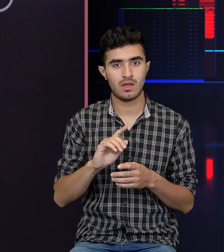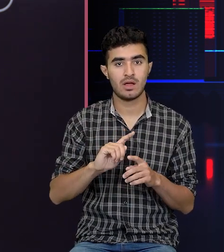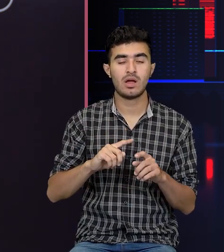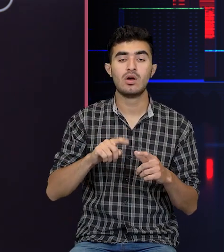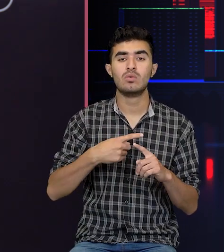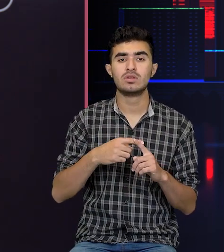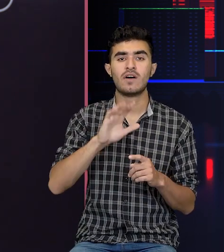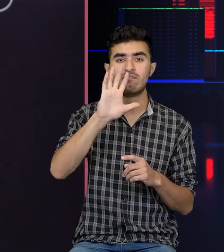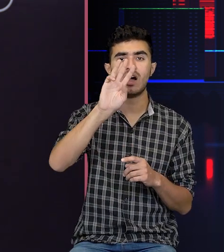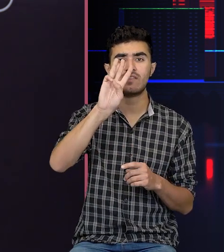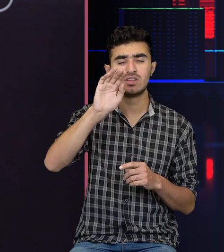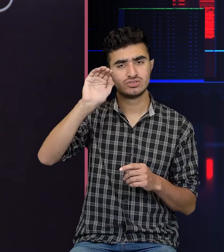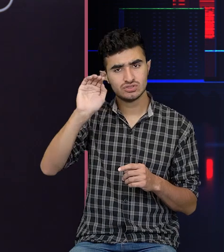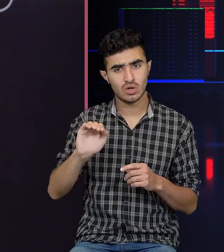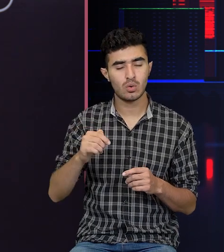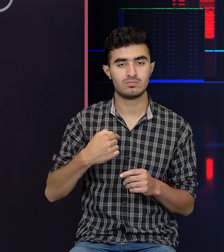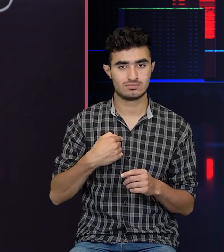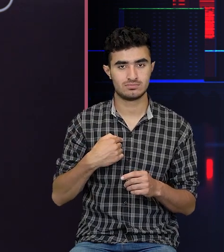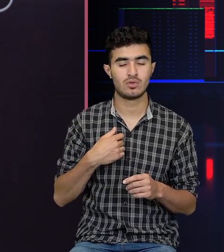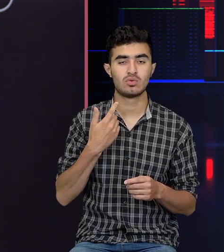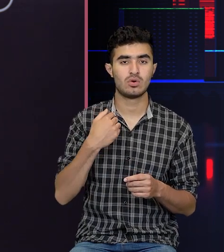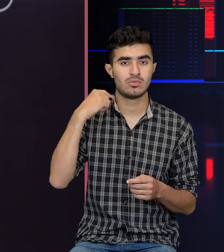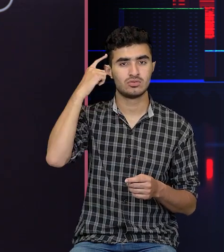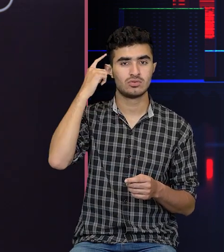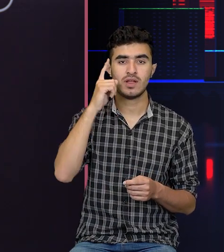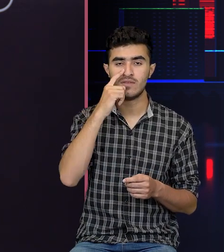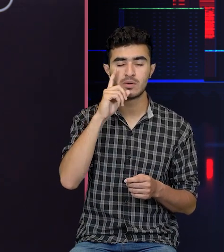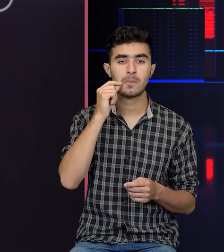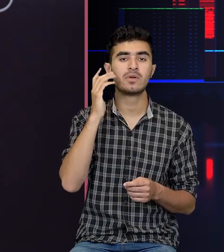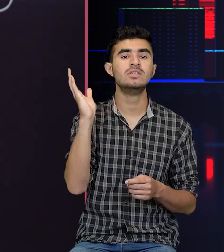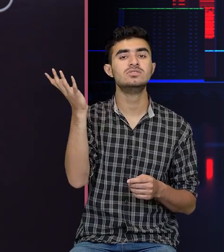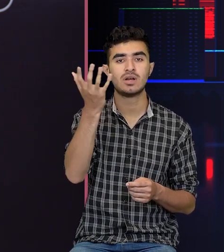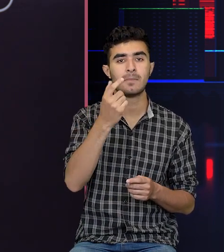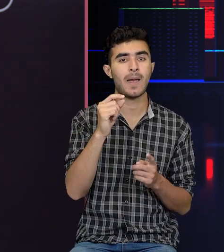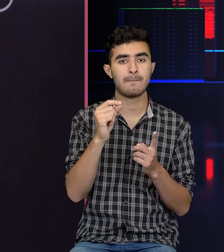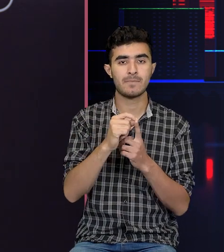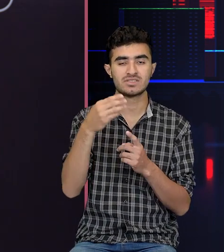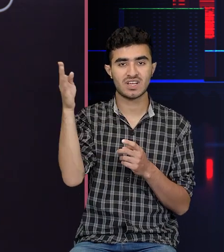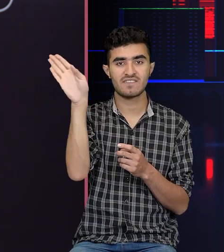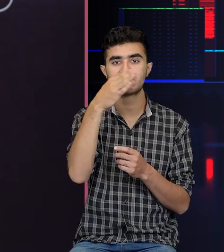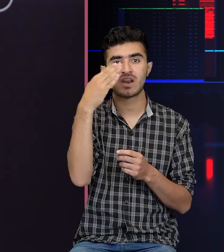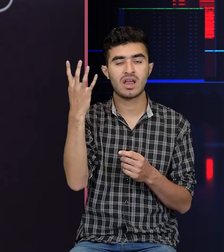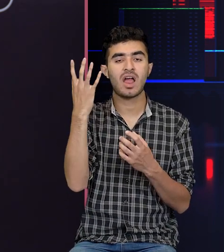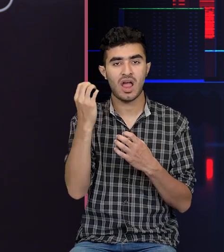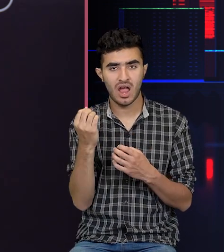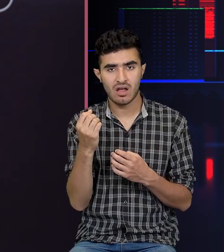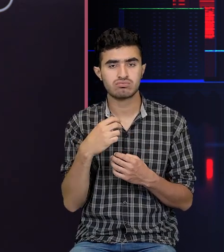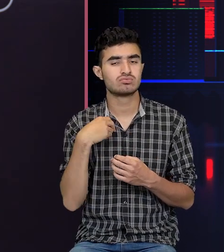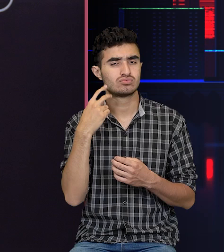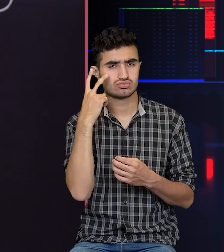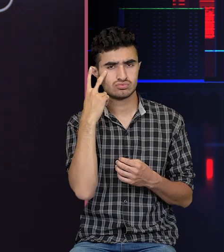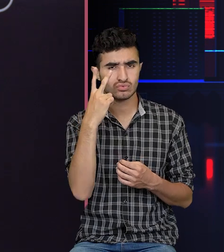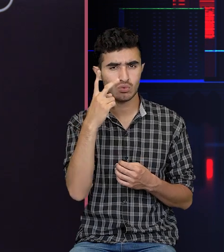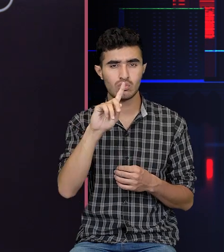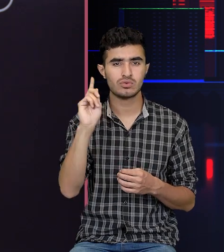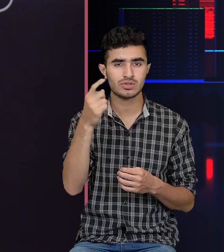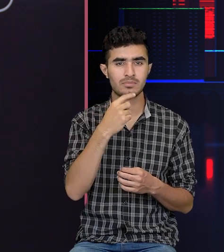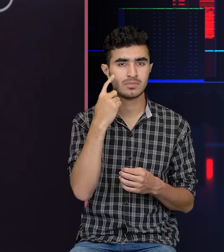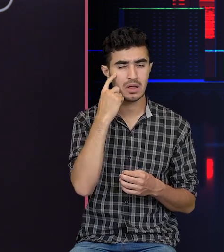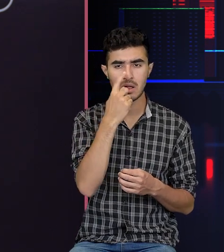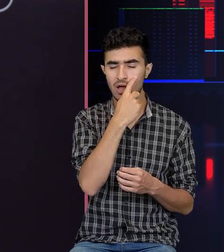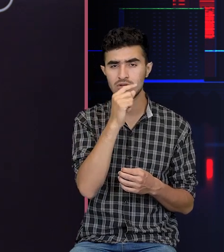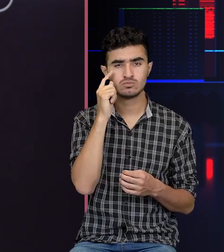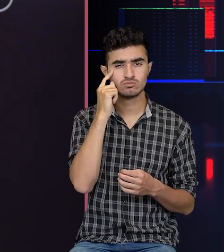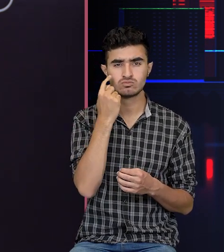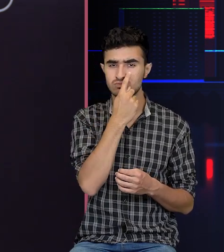बैठे थे। तो जब मैंने उनकी तरफ देखा तो उन सब की आंखों में बहुत ज़्यादा आंसू थे। तो जब मैंने वो फ़ील किए तो मैंने वहाँ पे फ्लैग